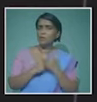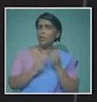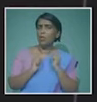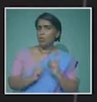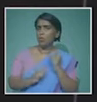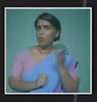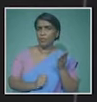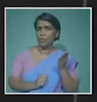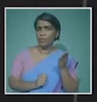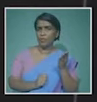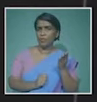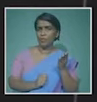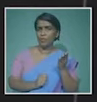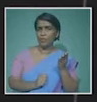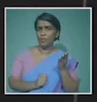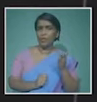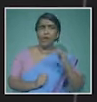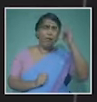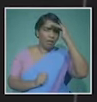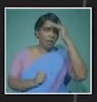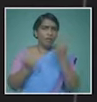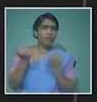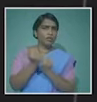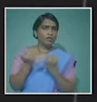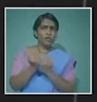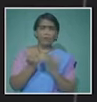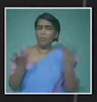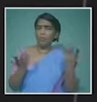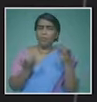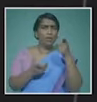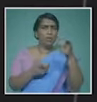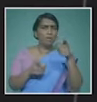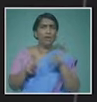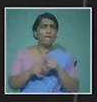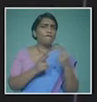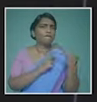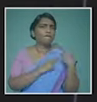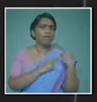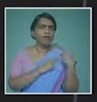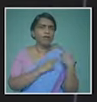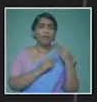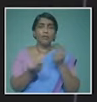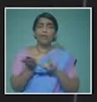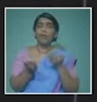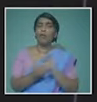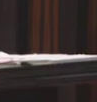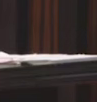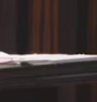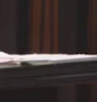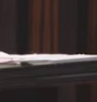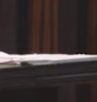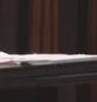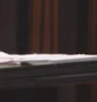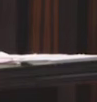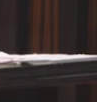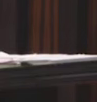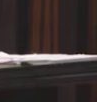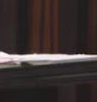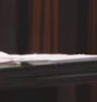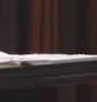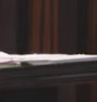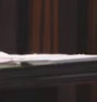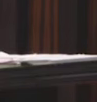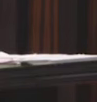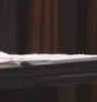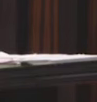ஒரு கட்சியிலே போடுகாயாக இன்று போய் குழந்தை போல் இணைந்திருக்கிற மல்லி சாணக்கியன் அவர்கள் மட்டக்களப்பு மக்களை